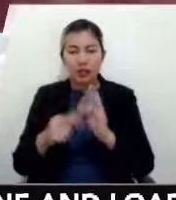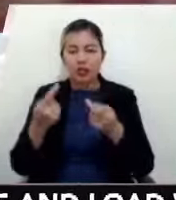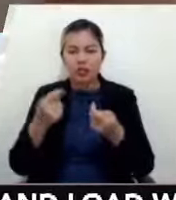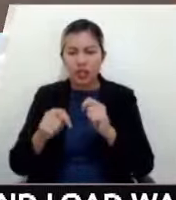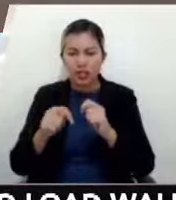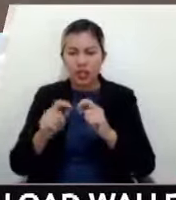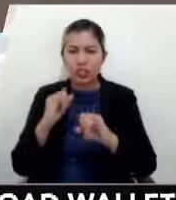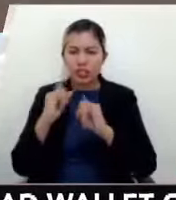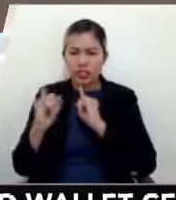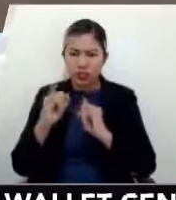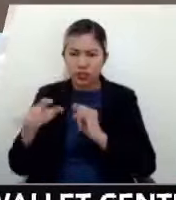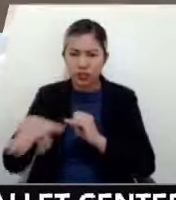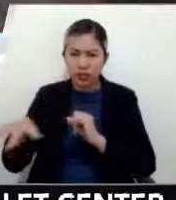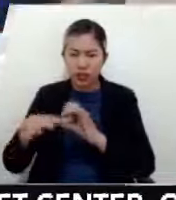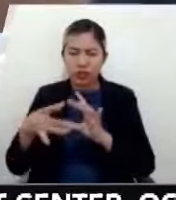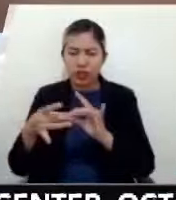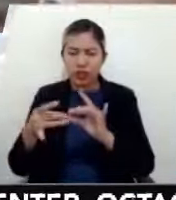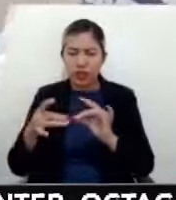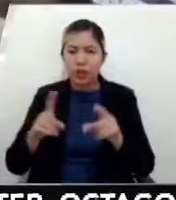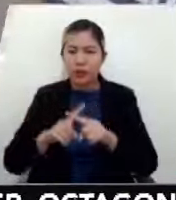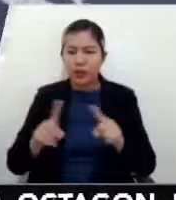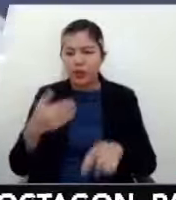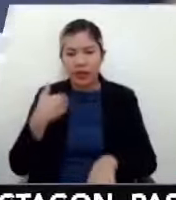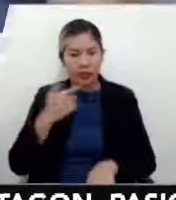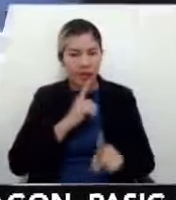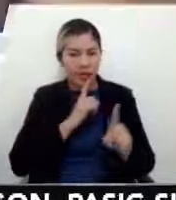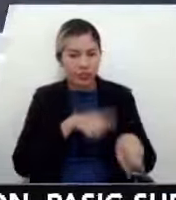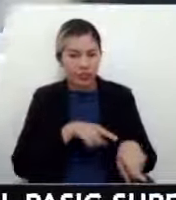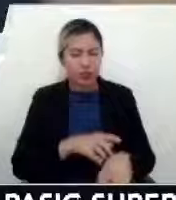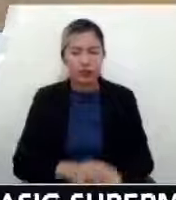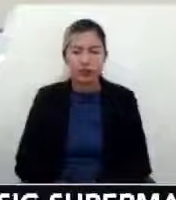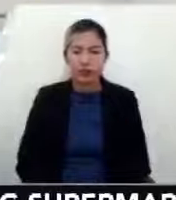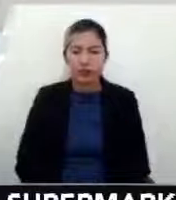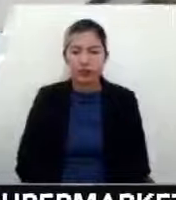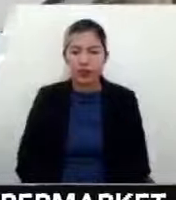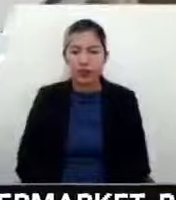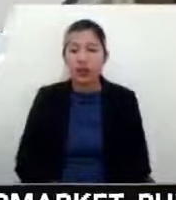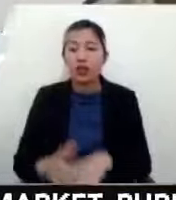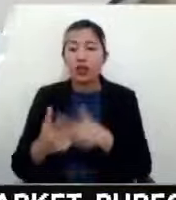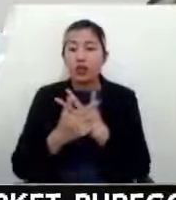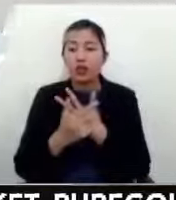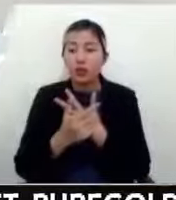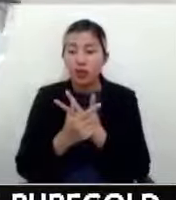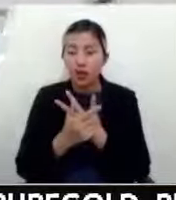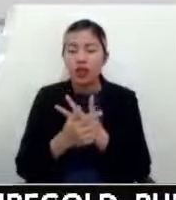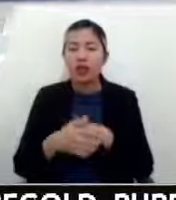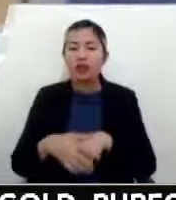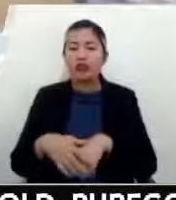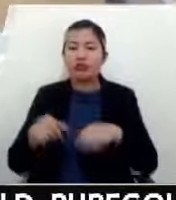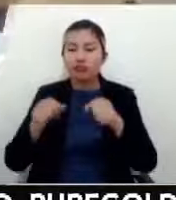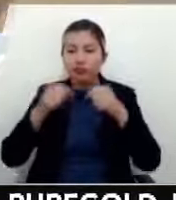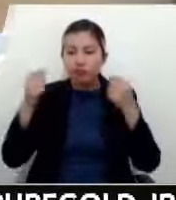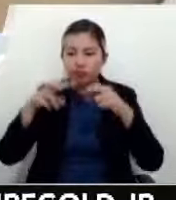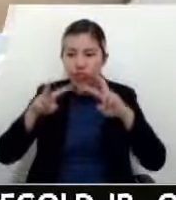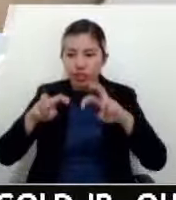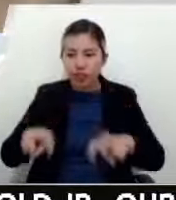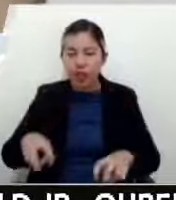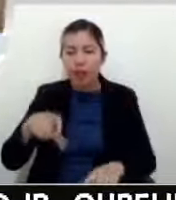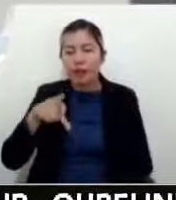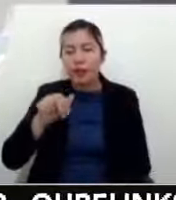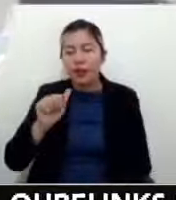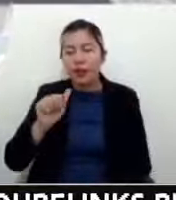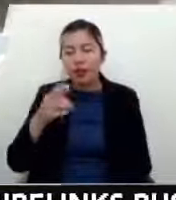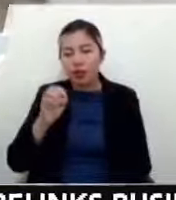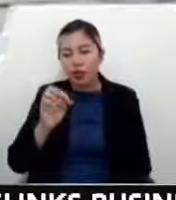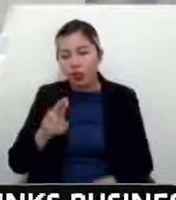pero wala pa silang tugon. Sa Laguna, ininspeksyon naman ng PAGCOR, Presidential Anti-Organized Crime Commission o